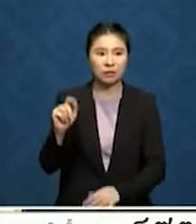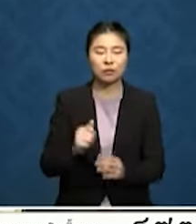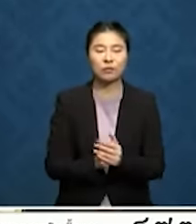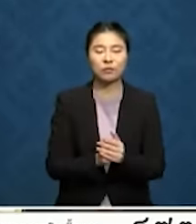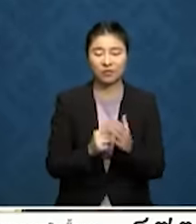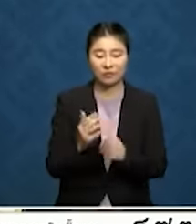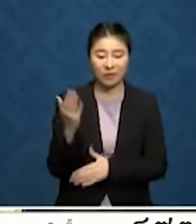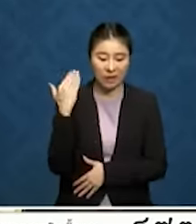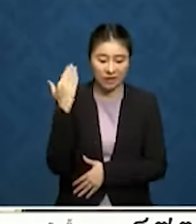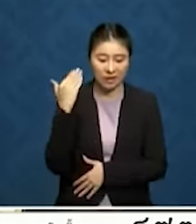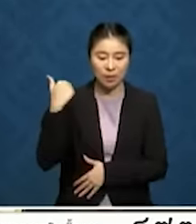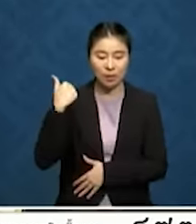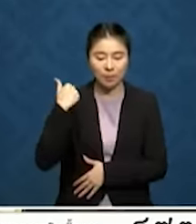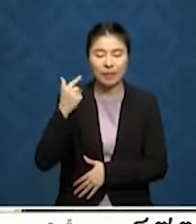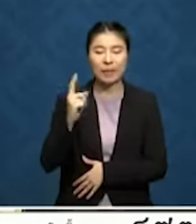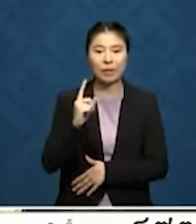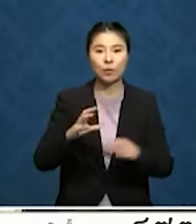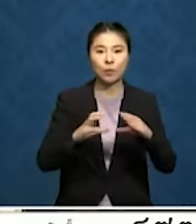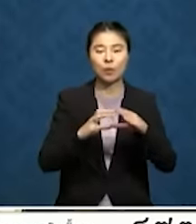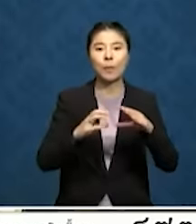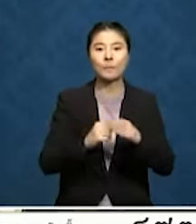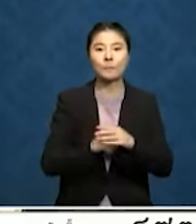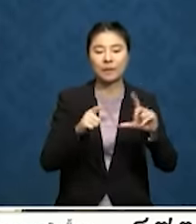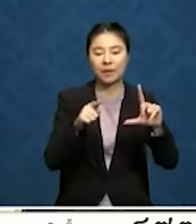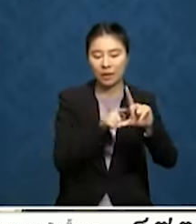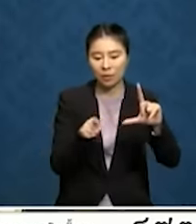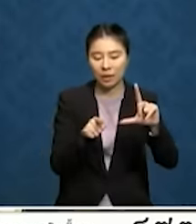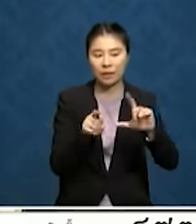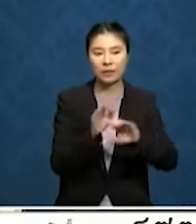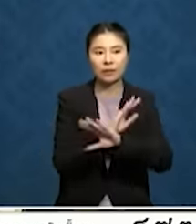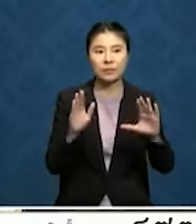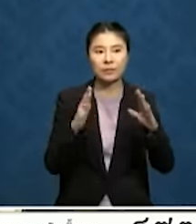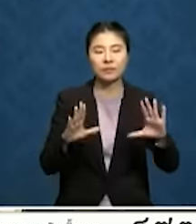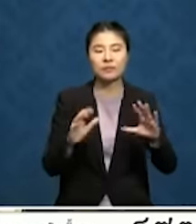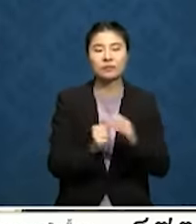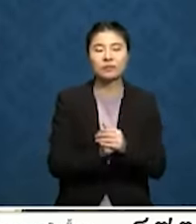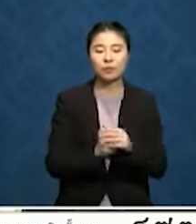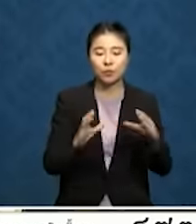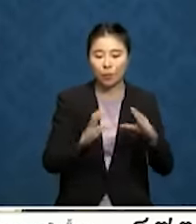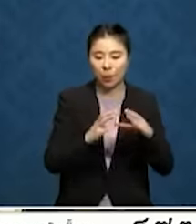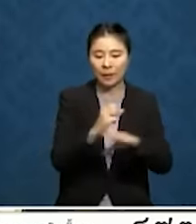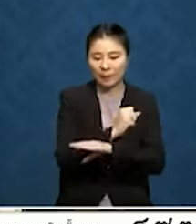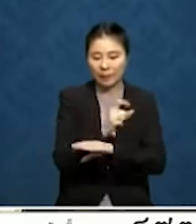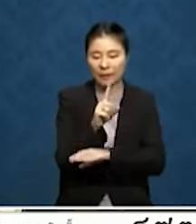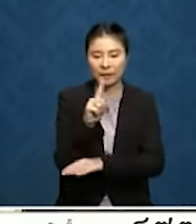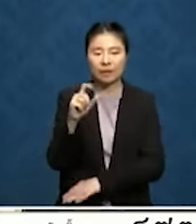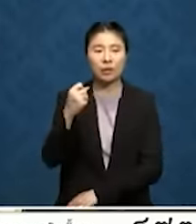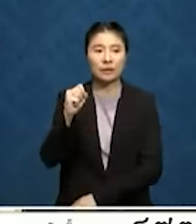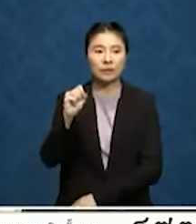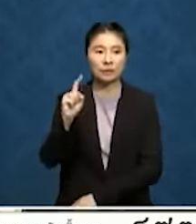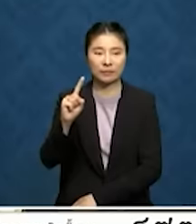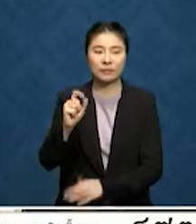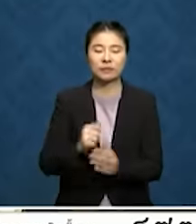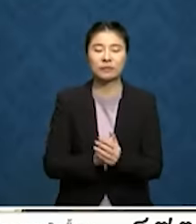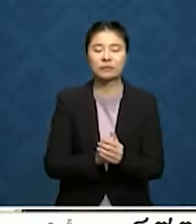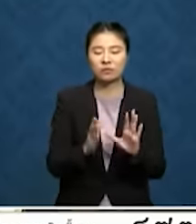สุดไปแล้วแน่นอนครับหลายท่านอาจจะบอกว่าตัวเลข111พรรคนั้นเป็นตัวเลขจากการยุบพรรค